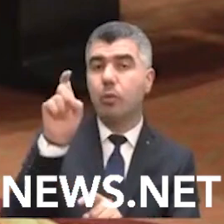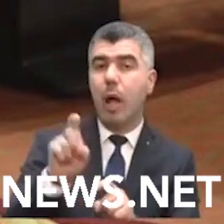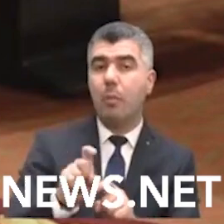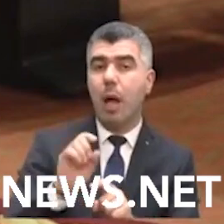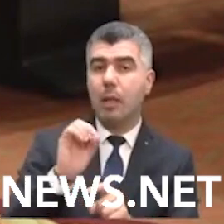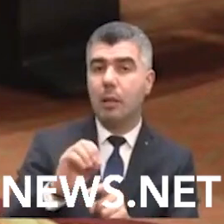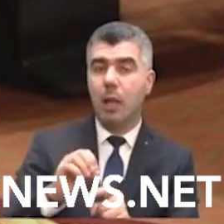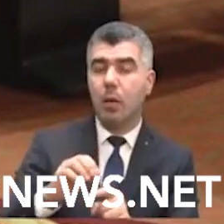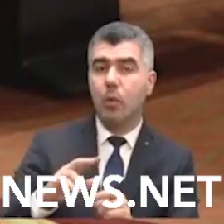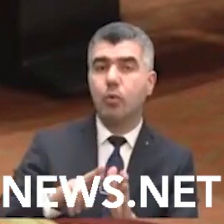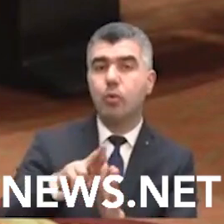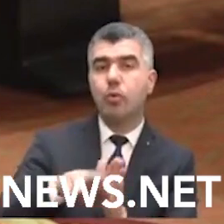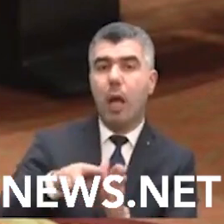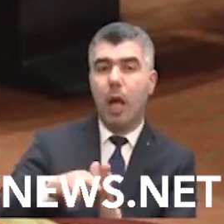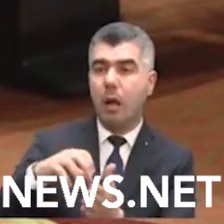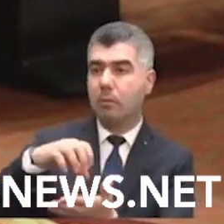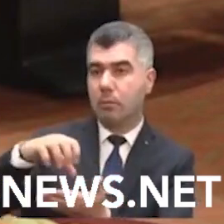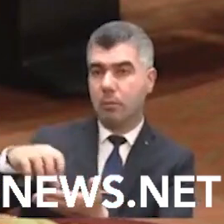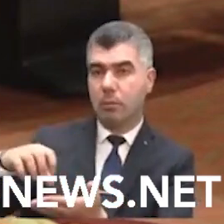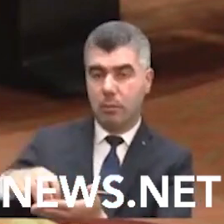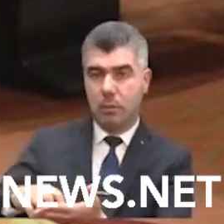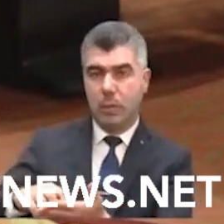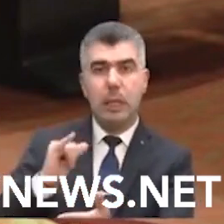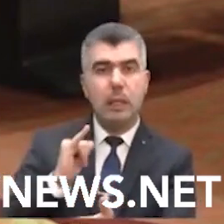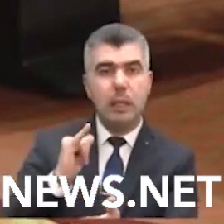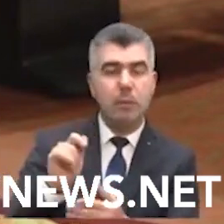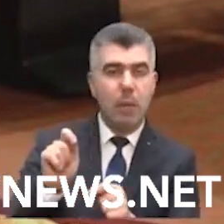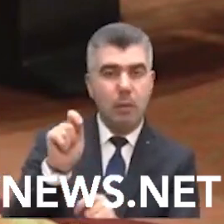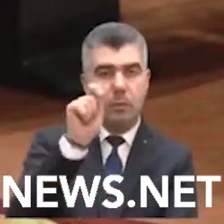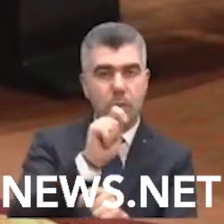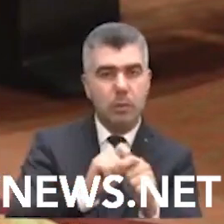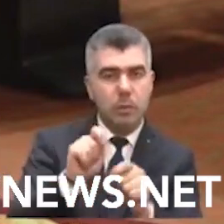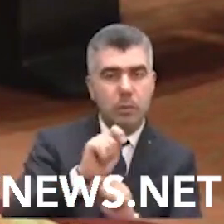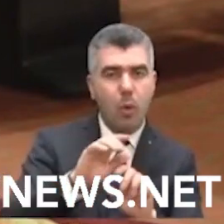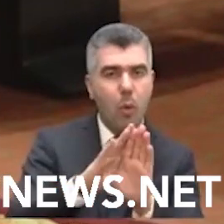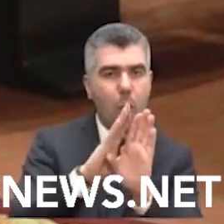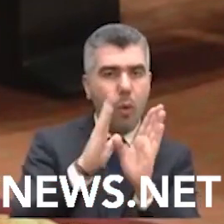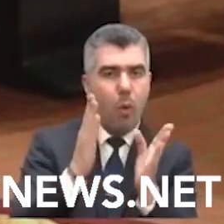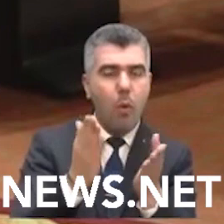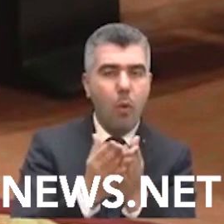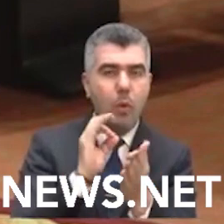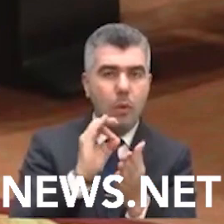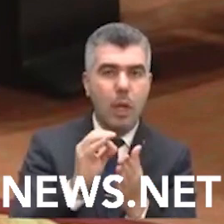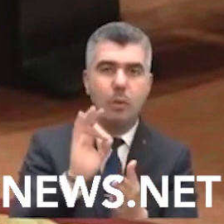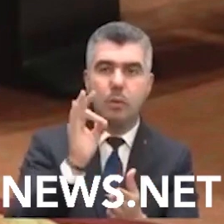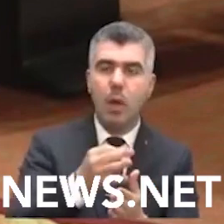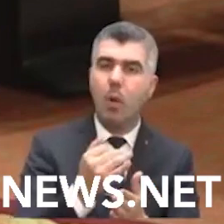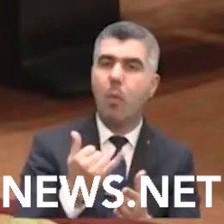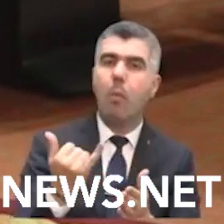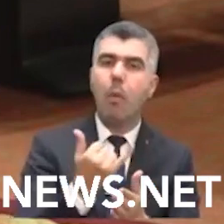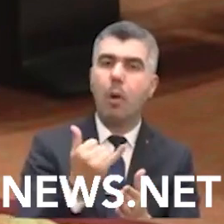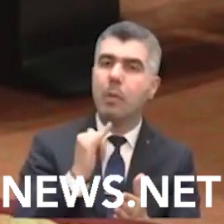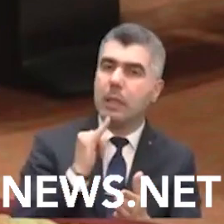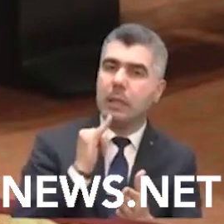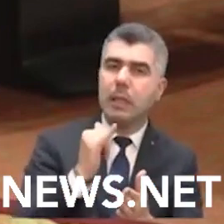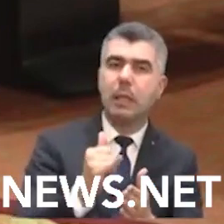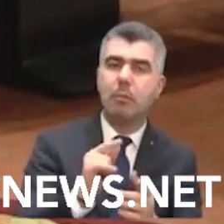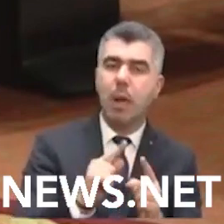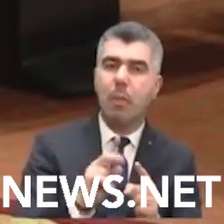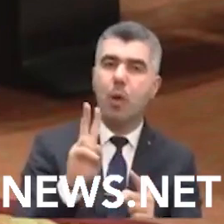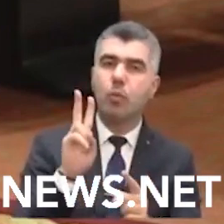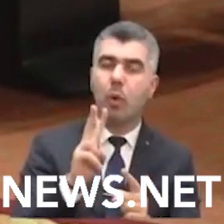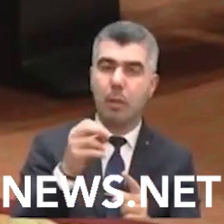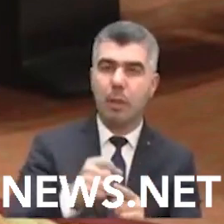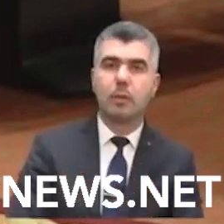والجهات، مما سيمكن من ضمان إنجاز كل مكونات الاستثمار والحرص على ديمومة المرفق الحيوي،